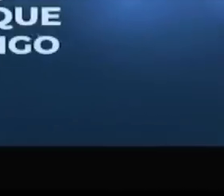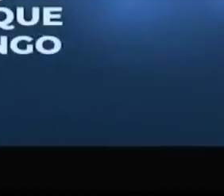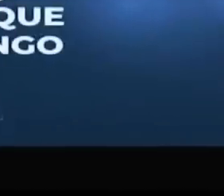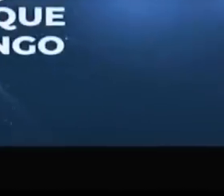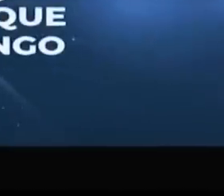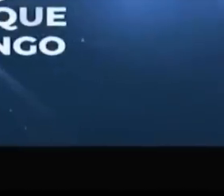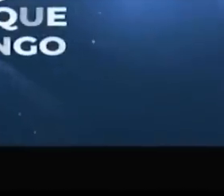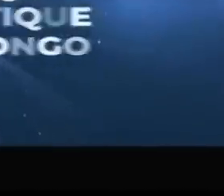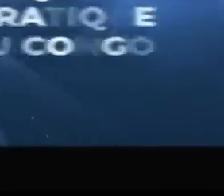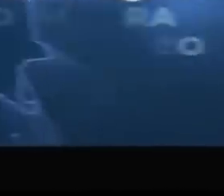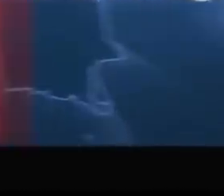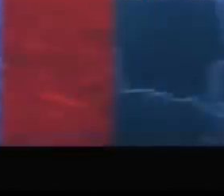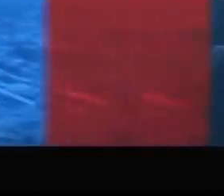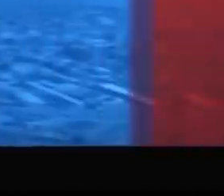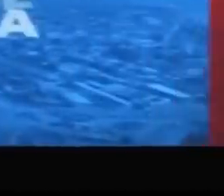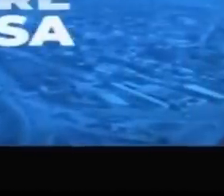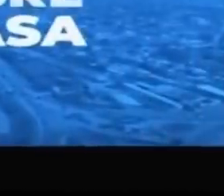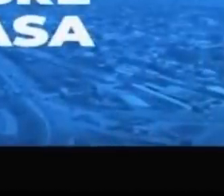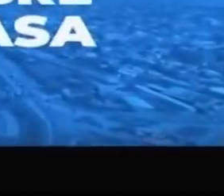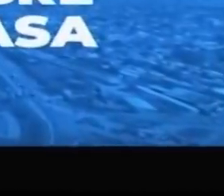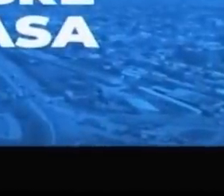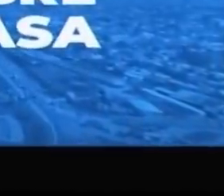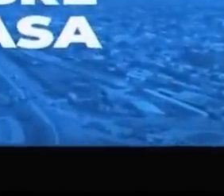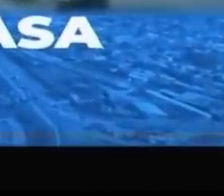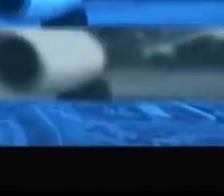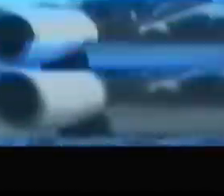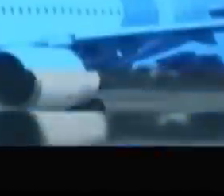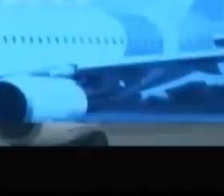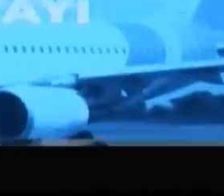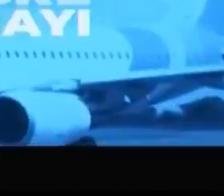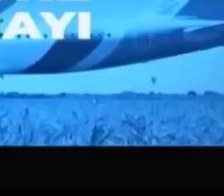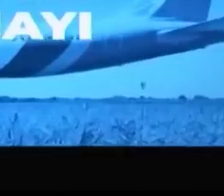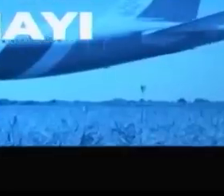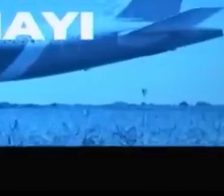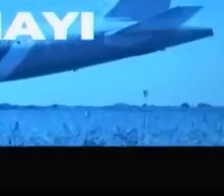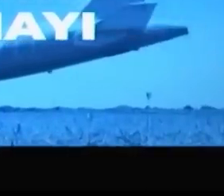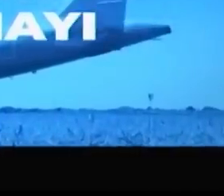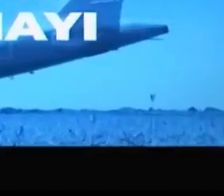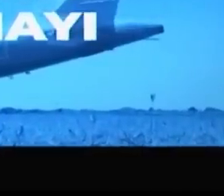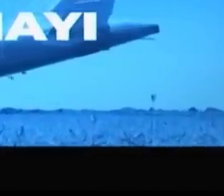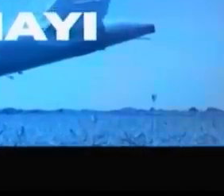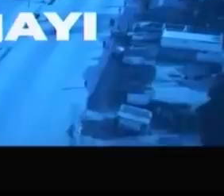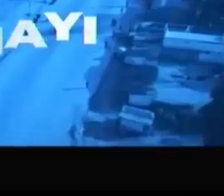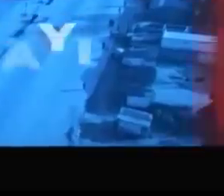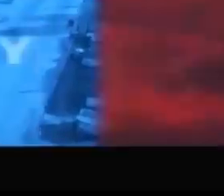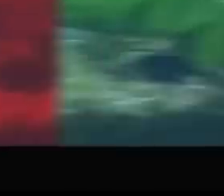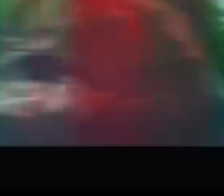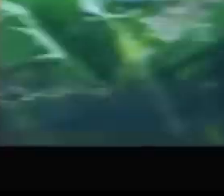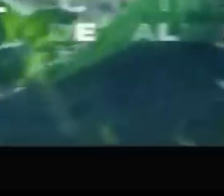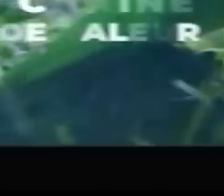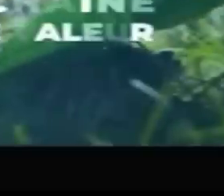République démocratique du Congo le 24 octobre à Kinshasa et le 25 par avion spécial à Mbujimayi.